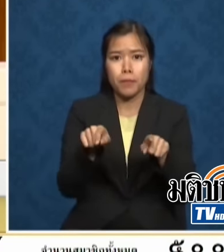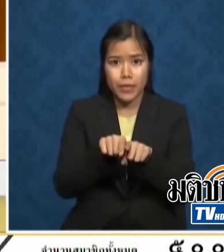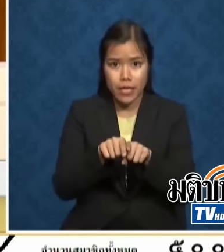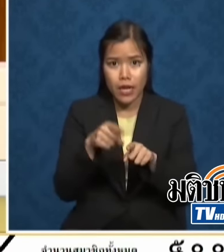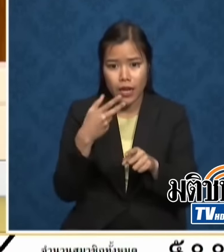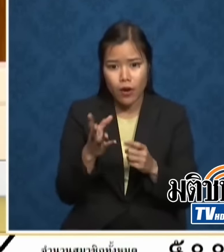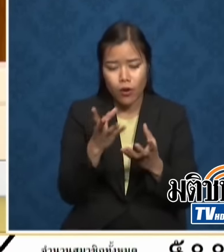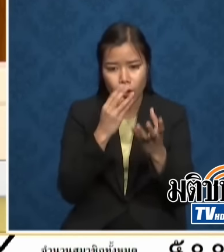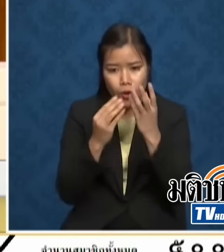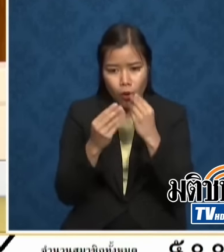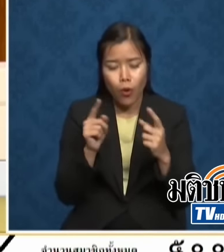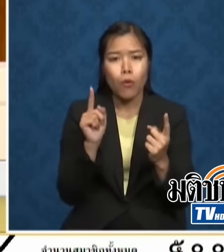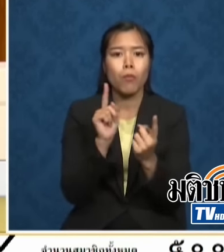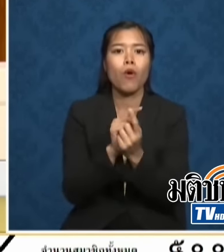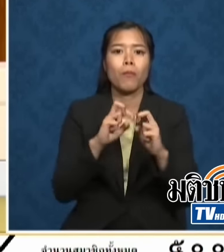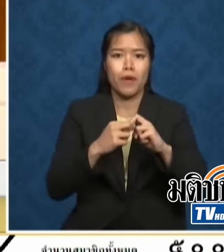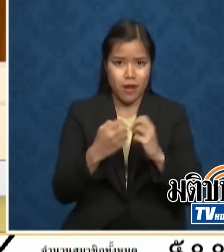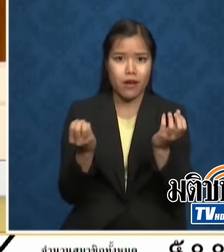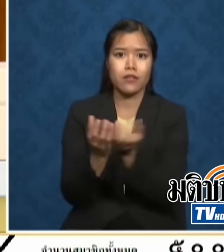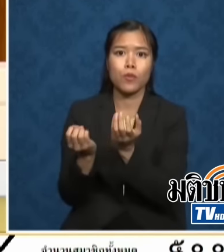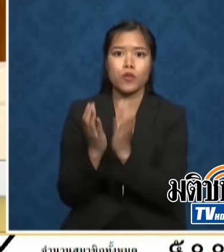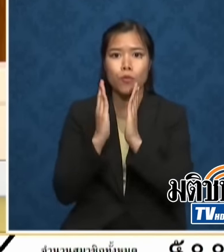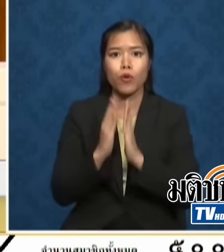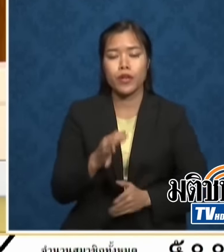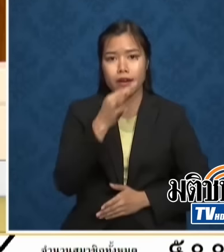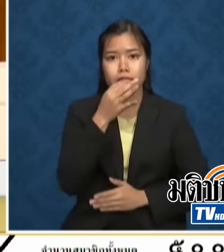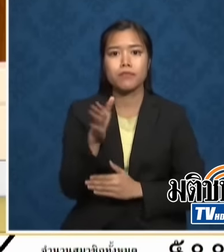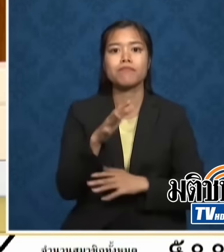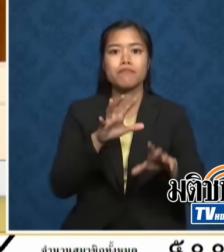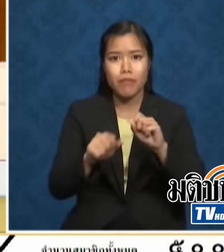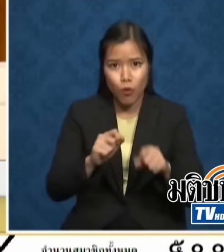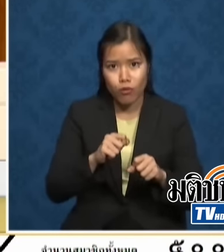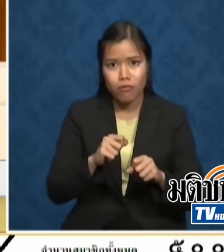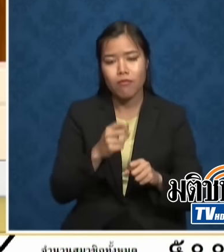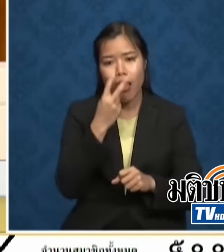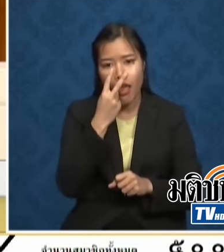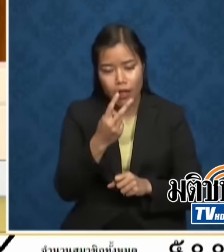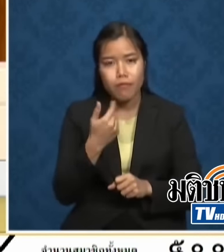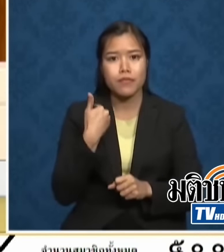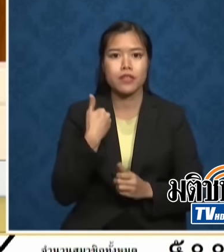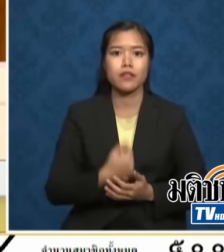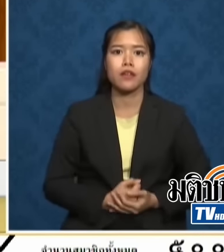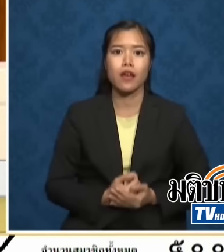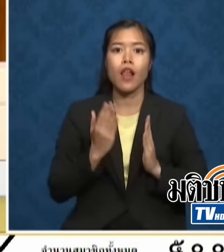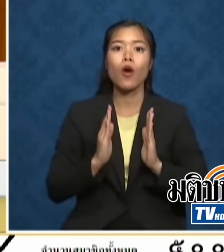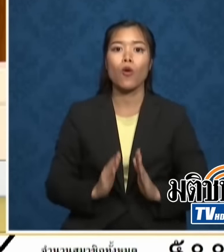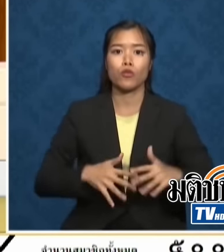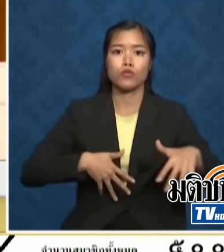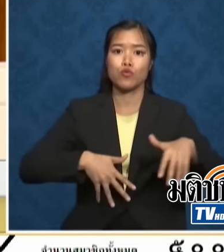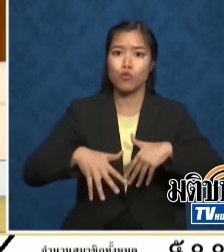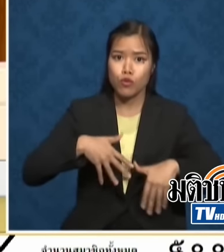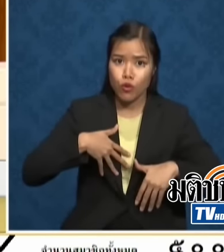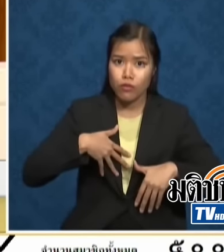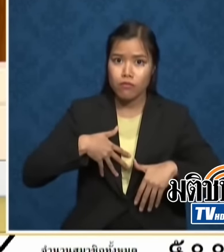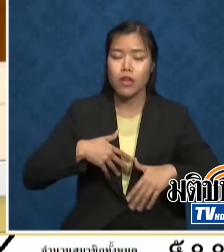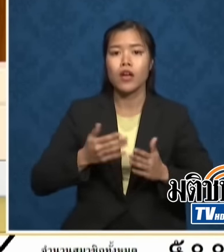าถึงพี่น้องชาวประมงในทุกมิตินะครับในขณะเดียวกันพี่น้องนะครับพรรคฝ่าย